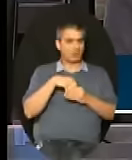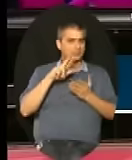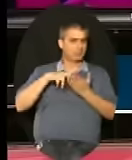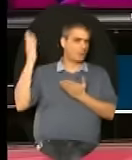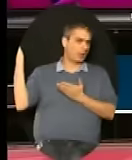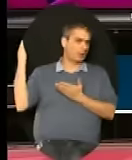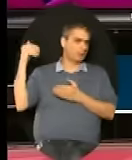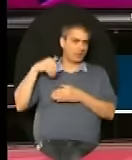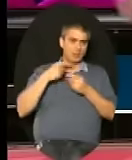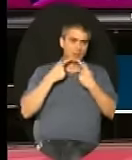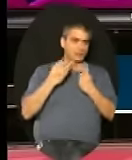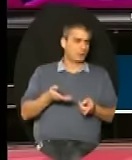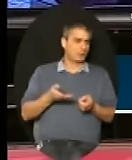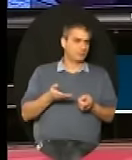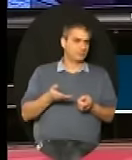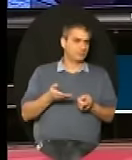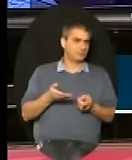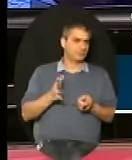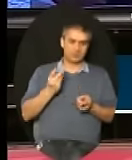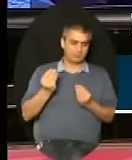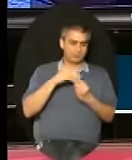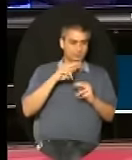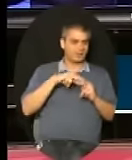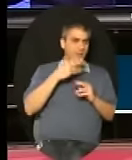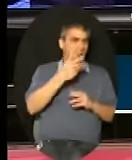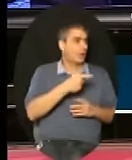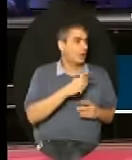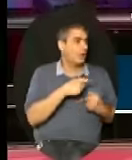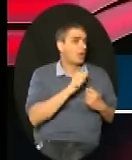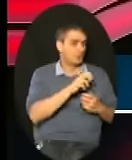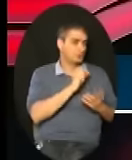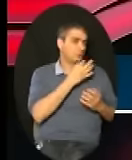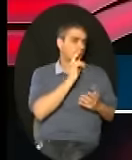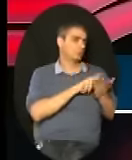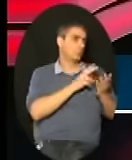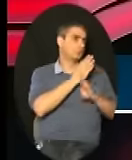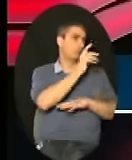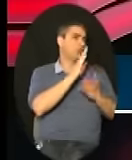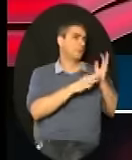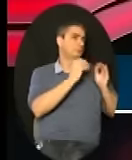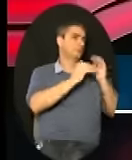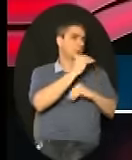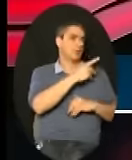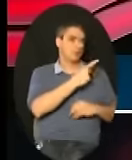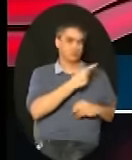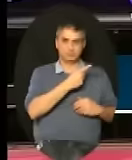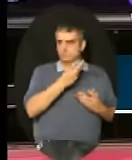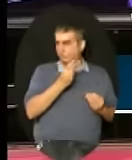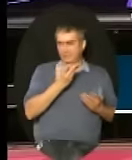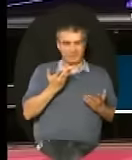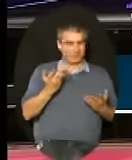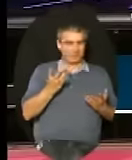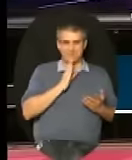בגץ לתוך הדיונים האלה, אם נגיד זה יוסף אחרי. הרחק המודח יש סמכות לערער בפני בית המשפט העליון. כי זה דבר שהוא